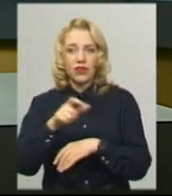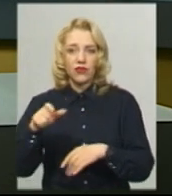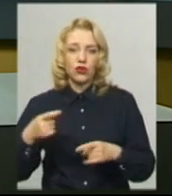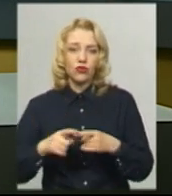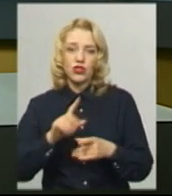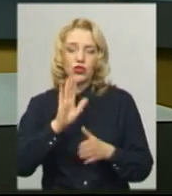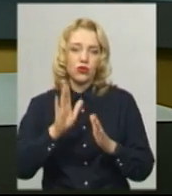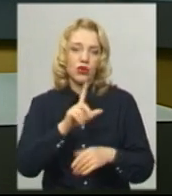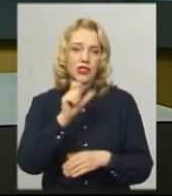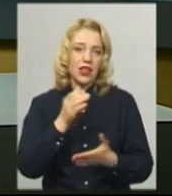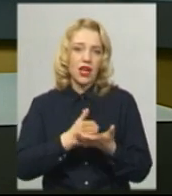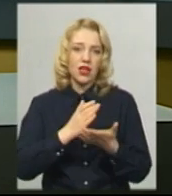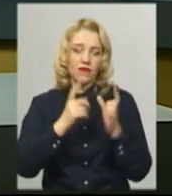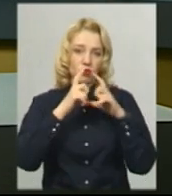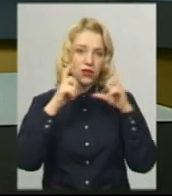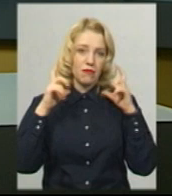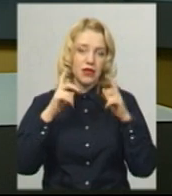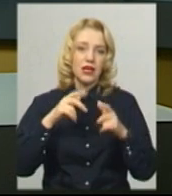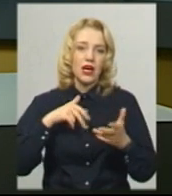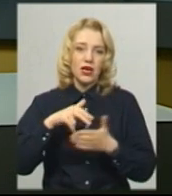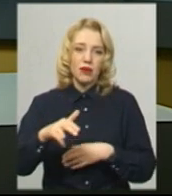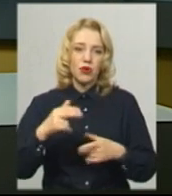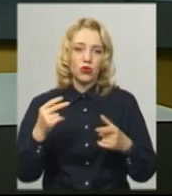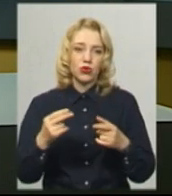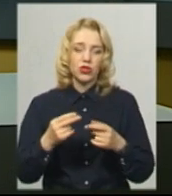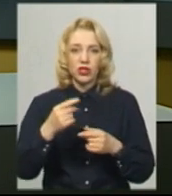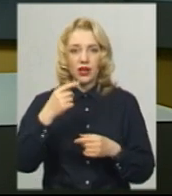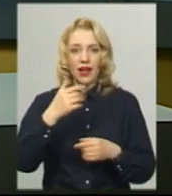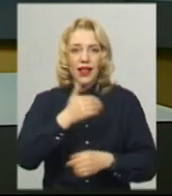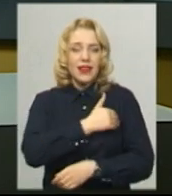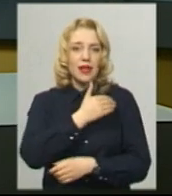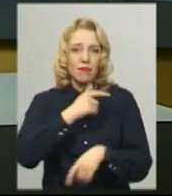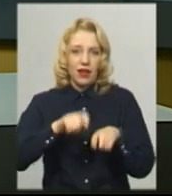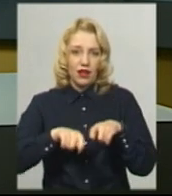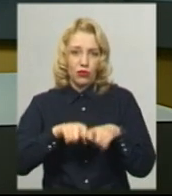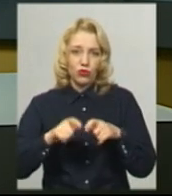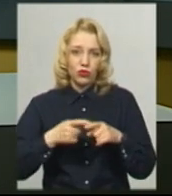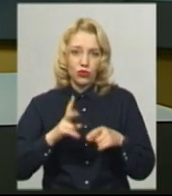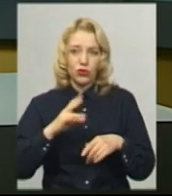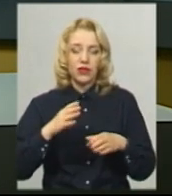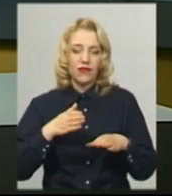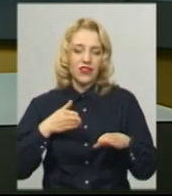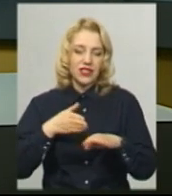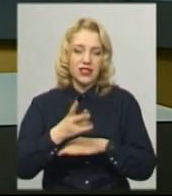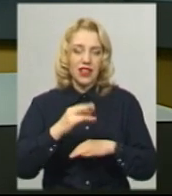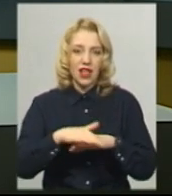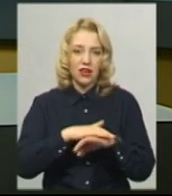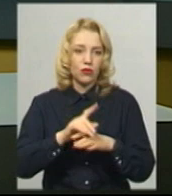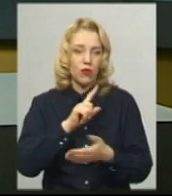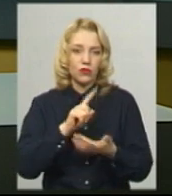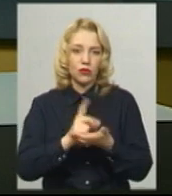за наявності маски та проходження безконтактного температурного скринінгу. Крім того, на в'їзді на ринок мають бути